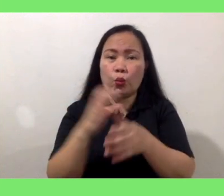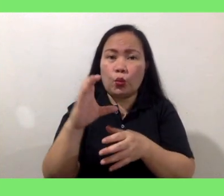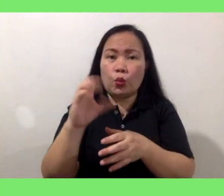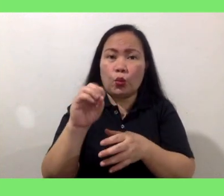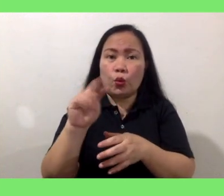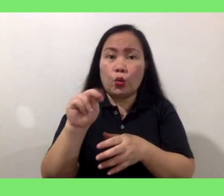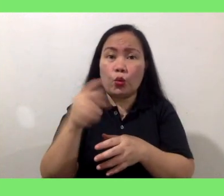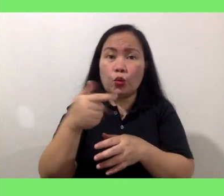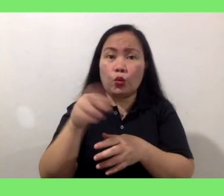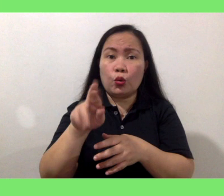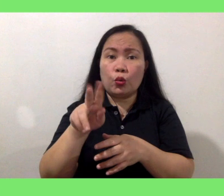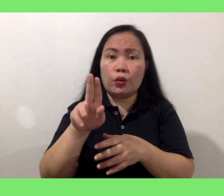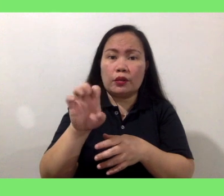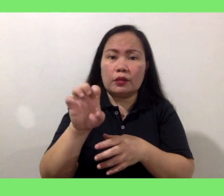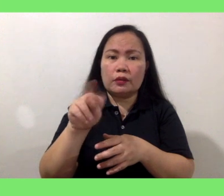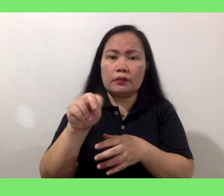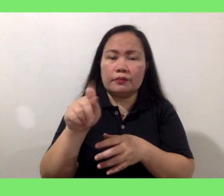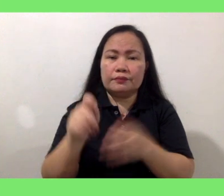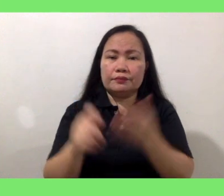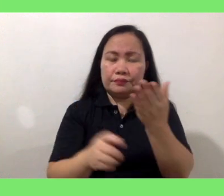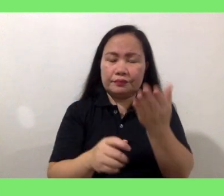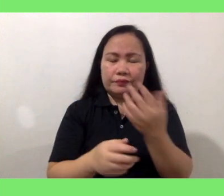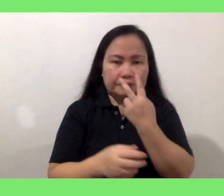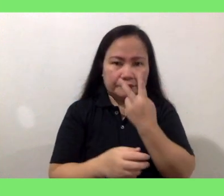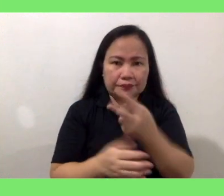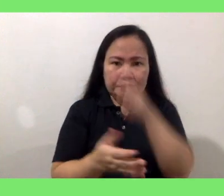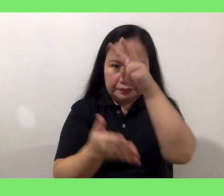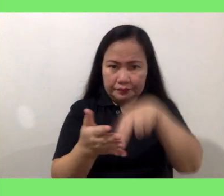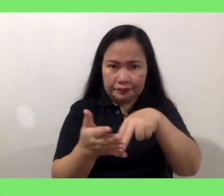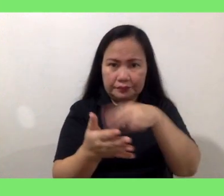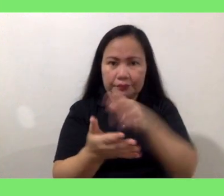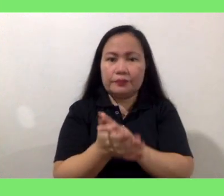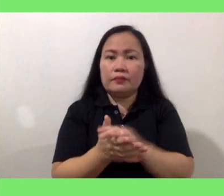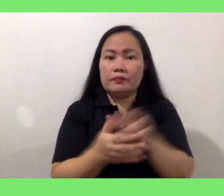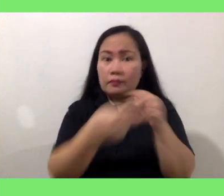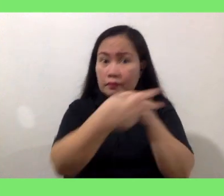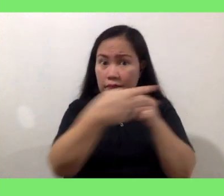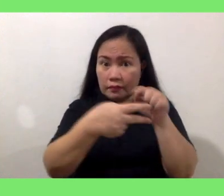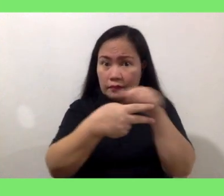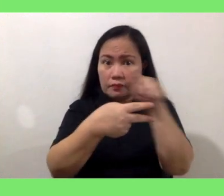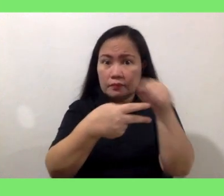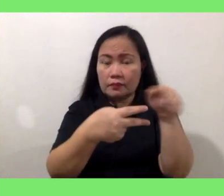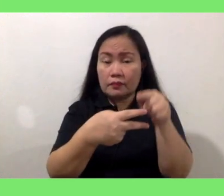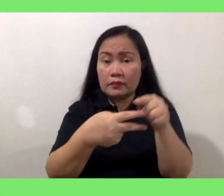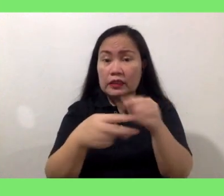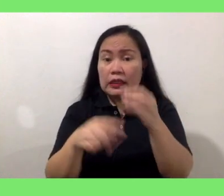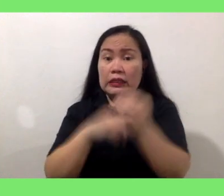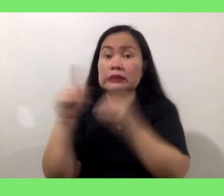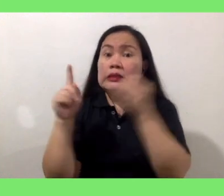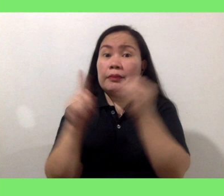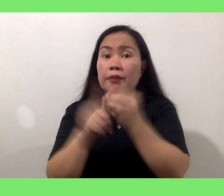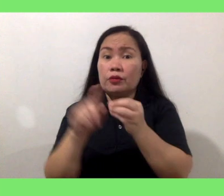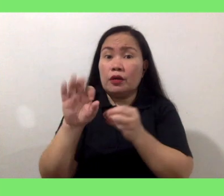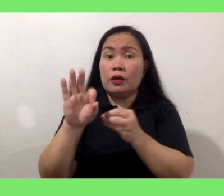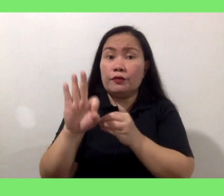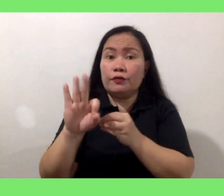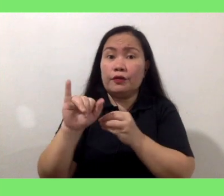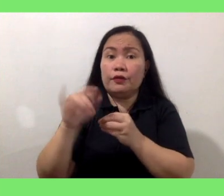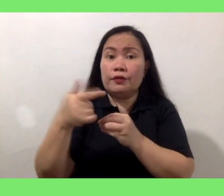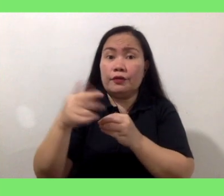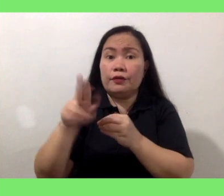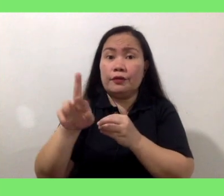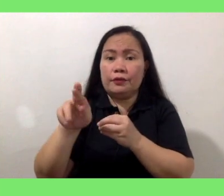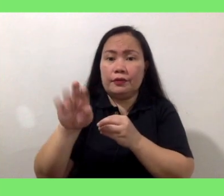kapag wala naman kapag equals? So, this symbol is referring to the figures. So,